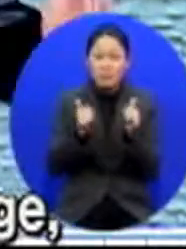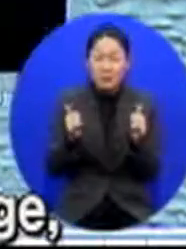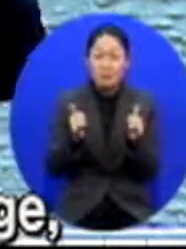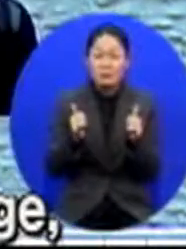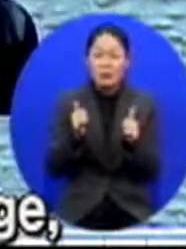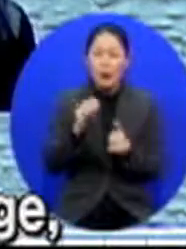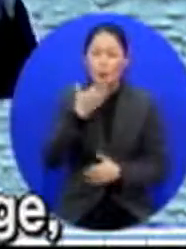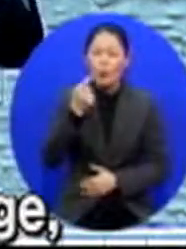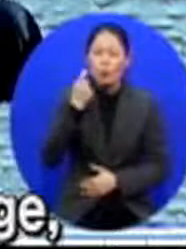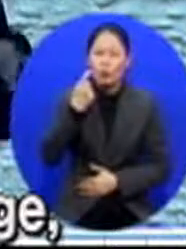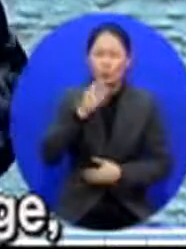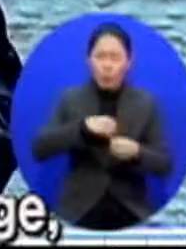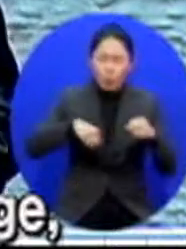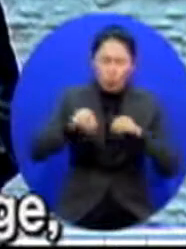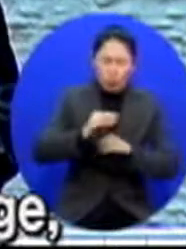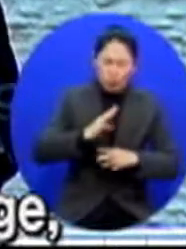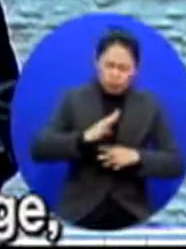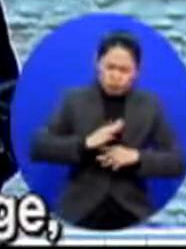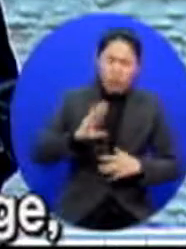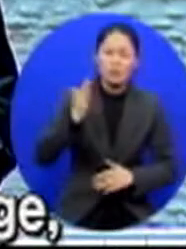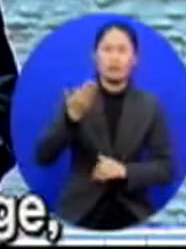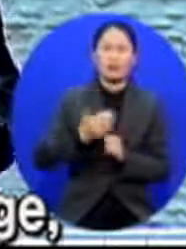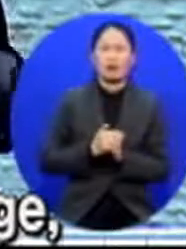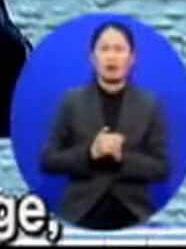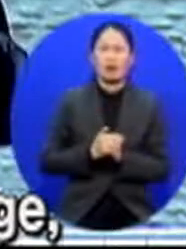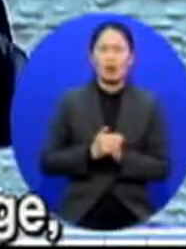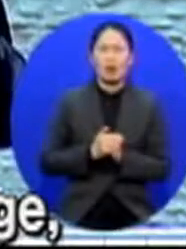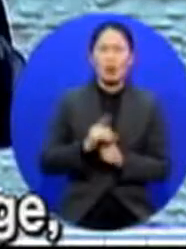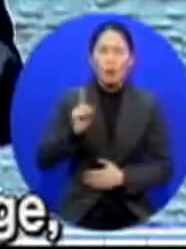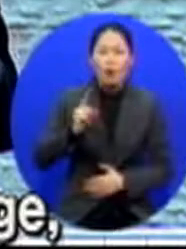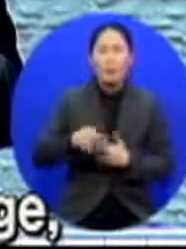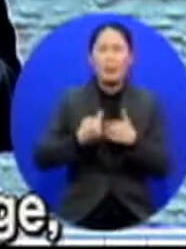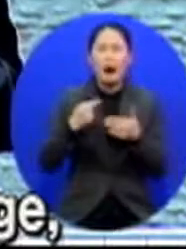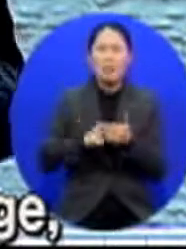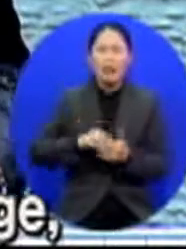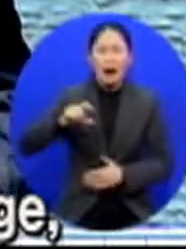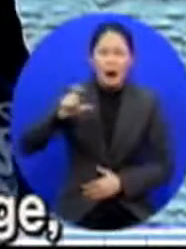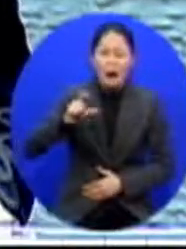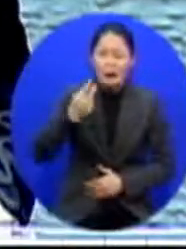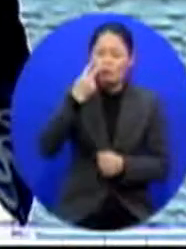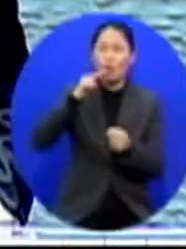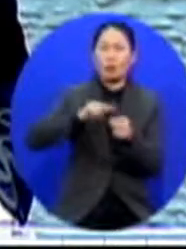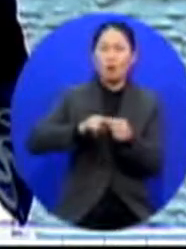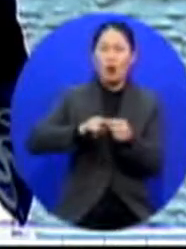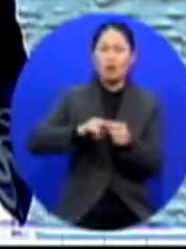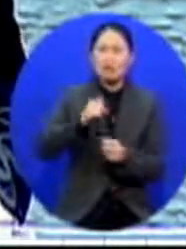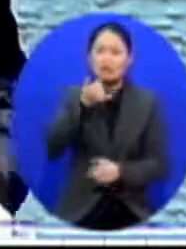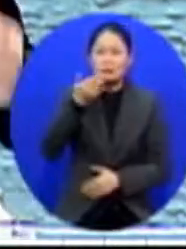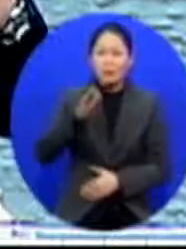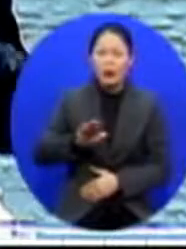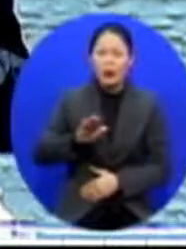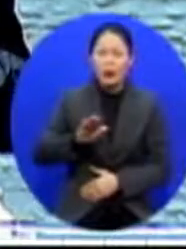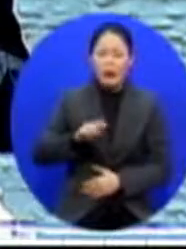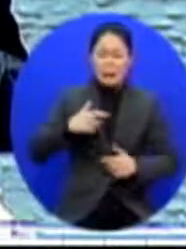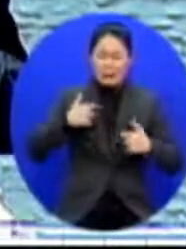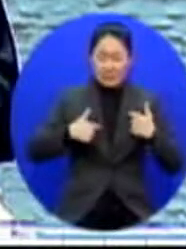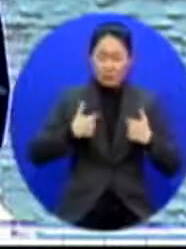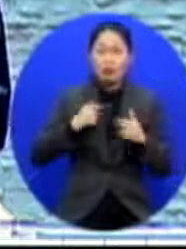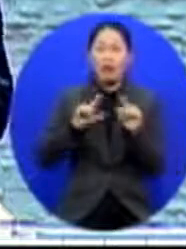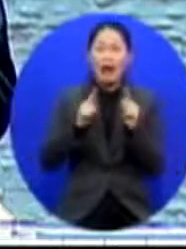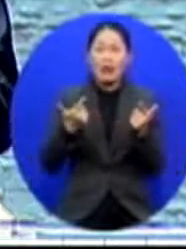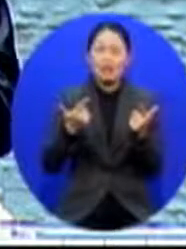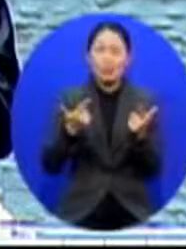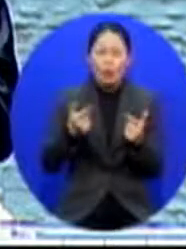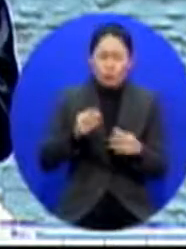복음이 오 이제 두 렵 되니까 뭔가 마음에 강하게 도전에 오긴 합니다만 기쁨이 아니고